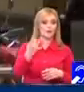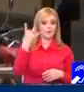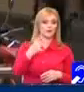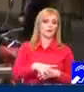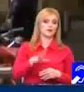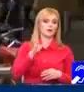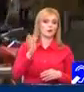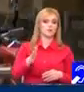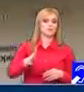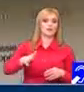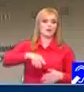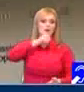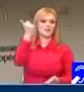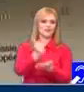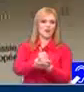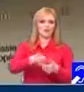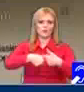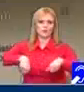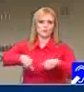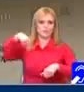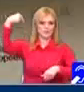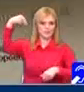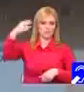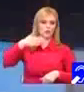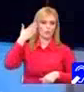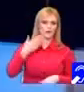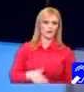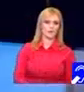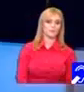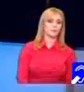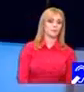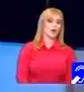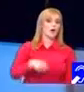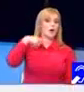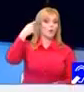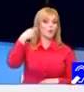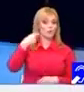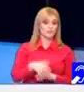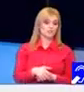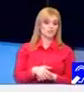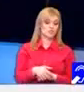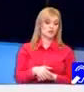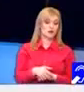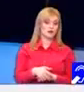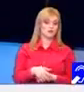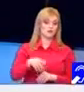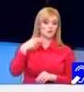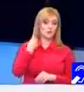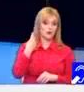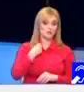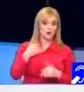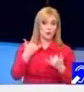țărilor membre, președinția Consiliului Uniunii Europene. Un politician britanic și-a uimit colegii